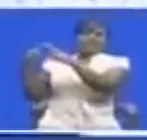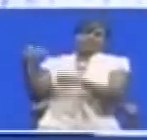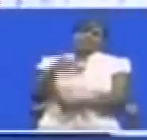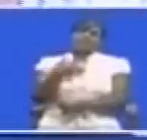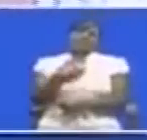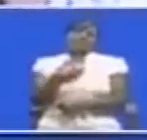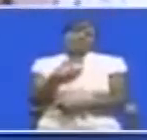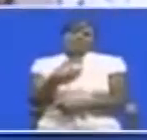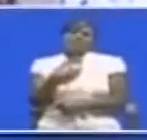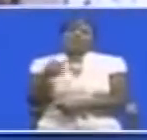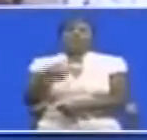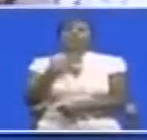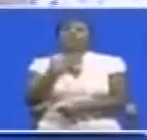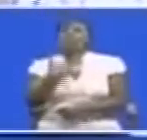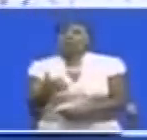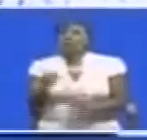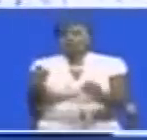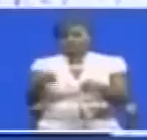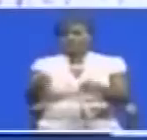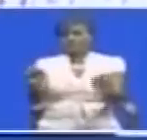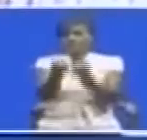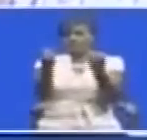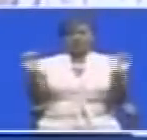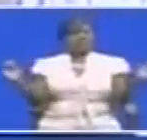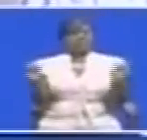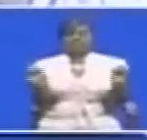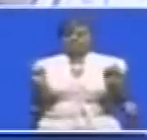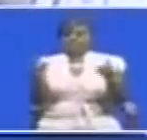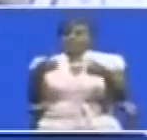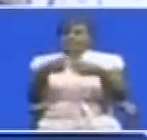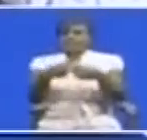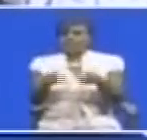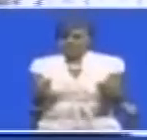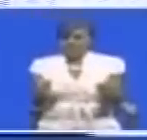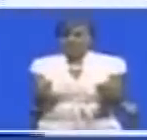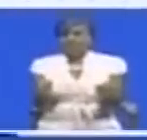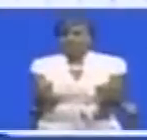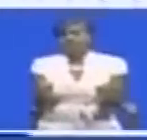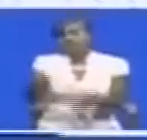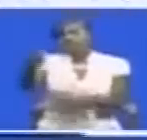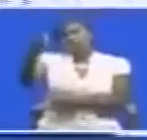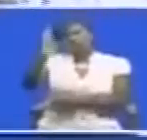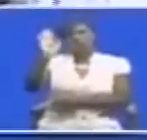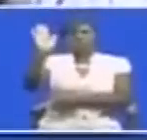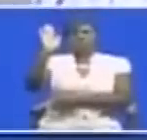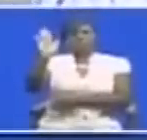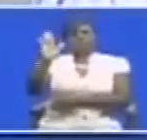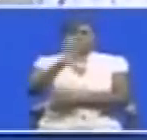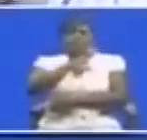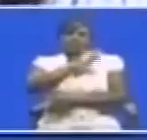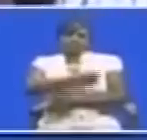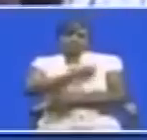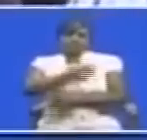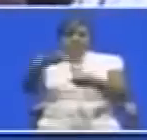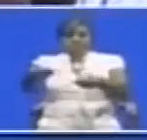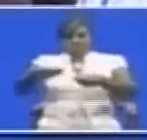na si mapenzi yetu hilo jambo litendeke, lakini Mungu atupe kustahimili